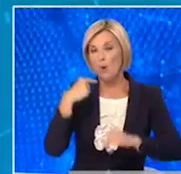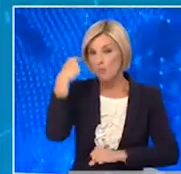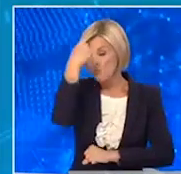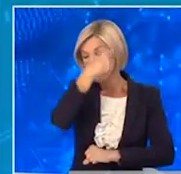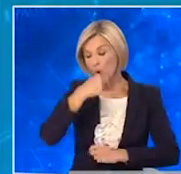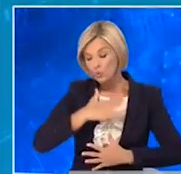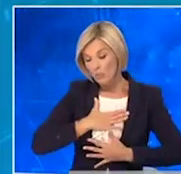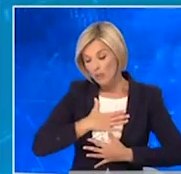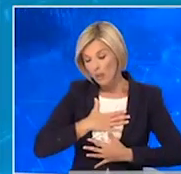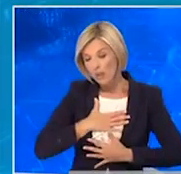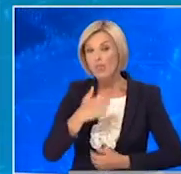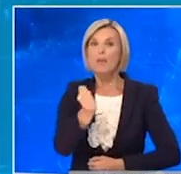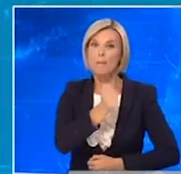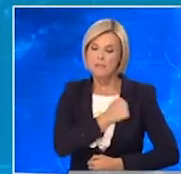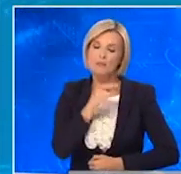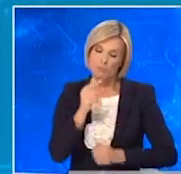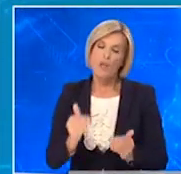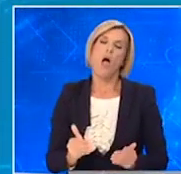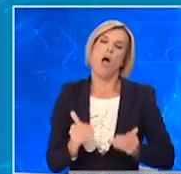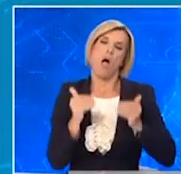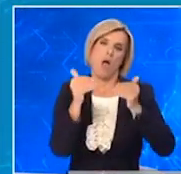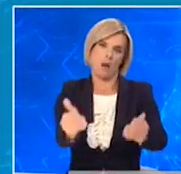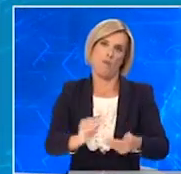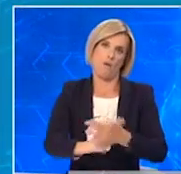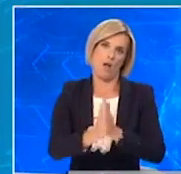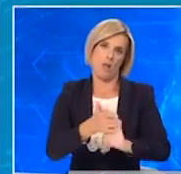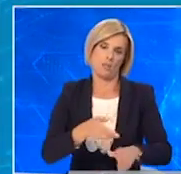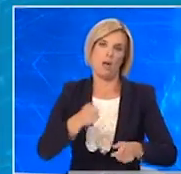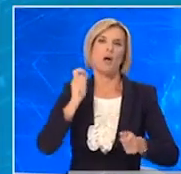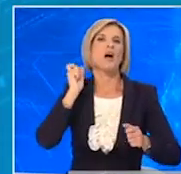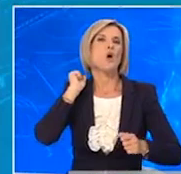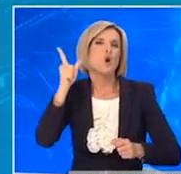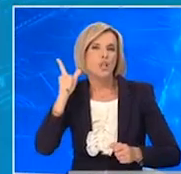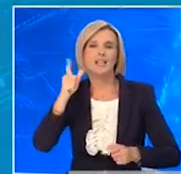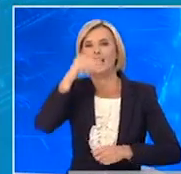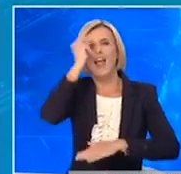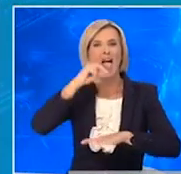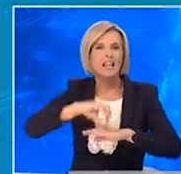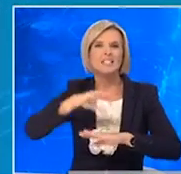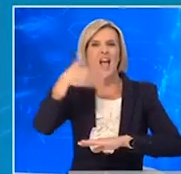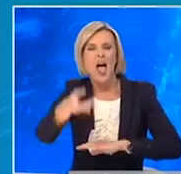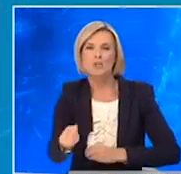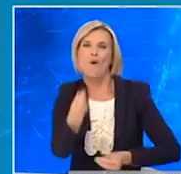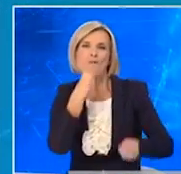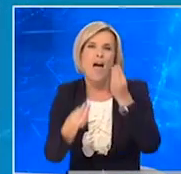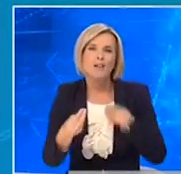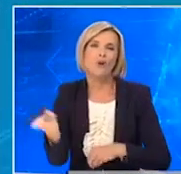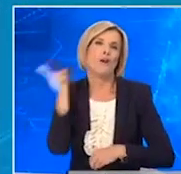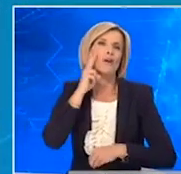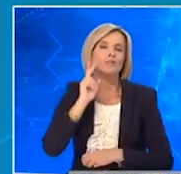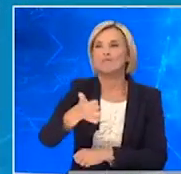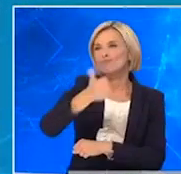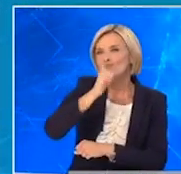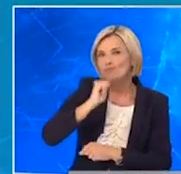πιστεύω ότι πρέπει να αναστείλουμε λίγο, να απομακρυνθούμε από όλα αυτά τα πανηγύρια τα οποία όλοι θα θέλαμε να συμμετέχουμε. Όλους